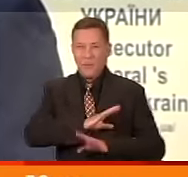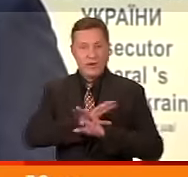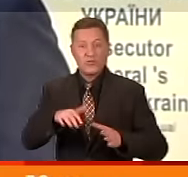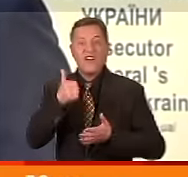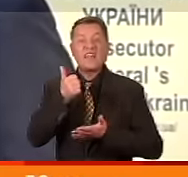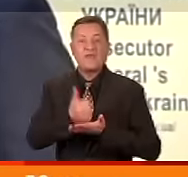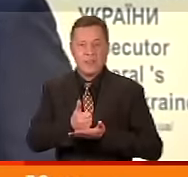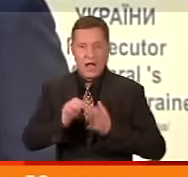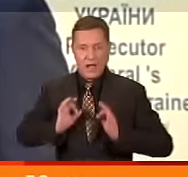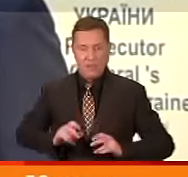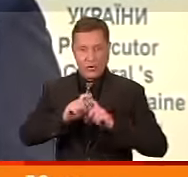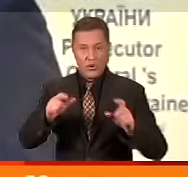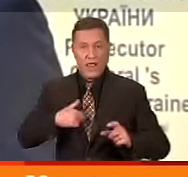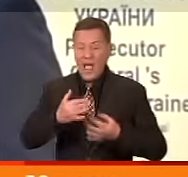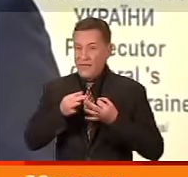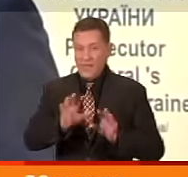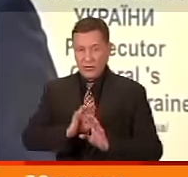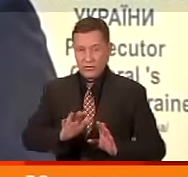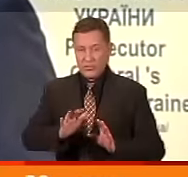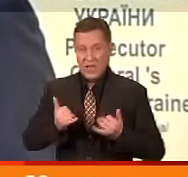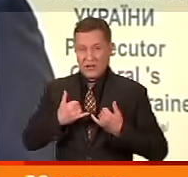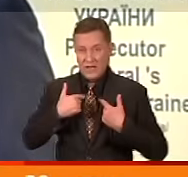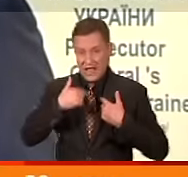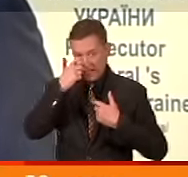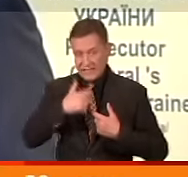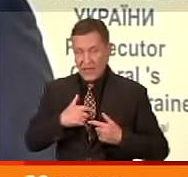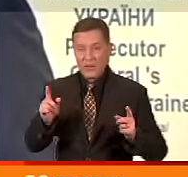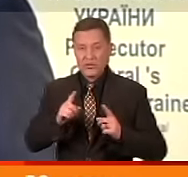не припускаю для себе, щоб із